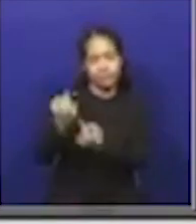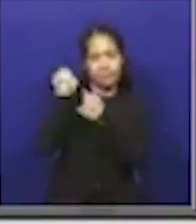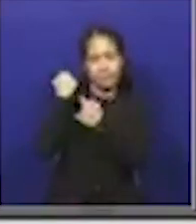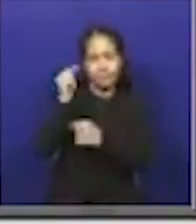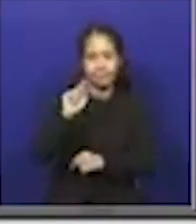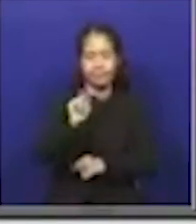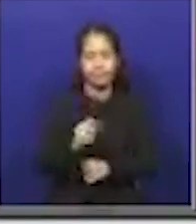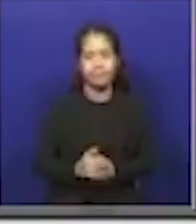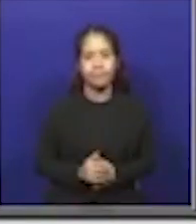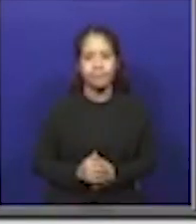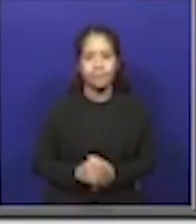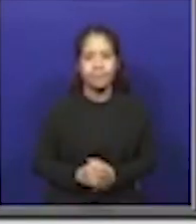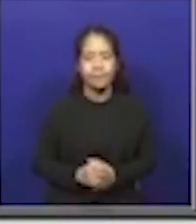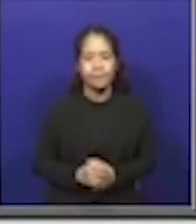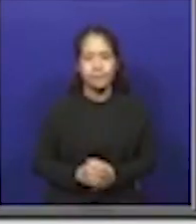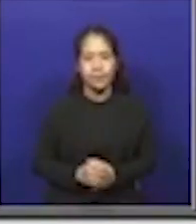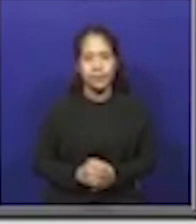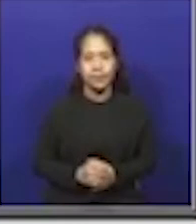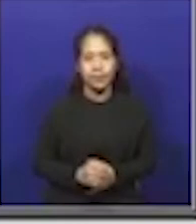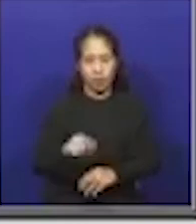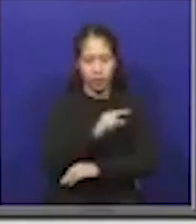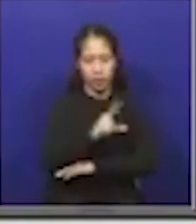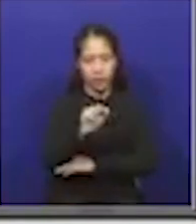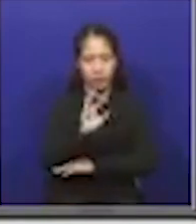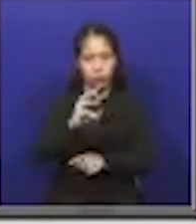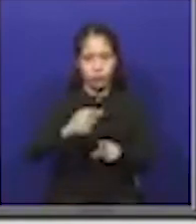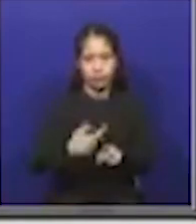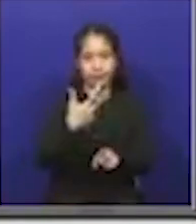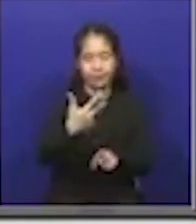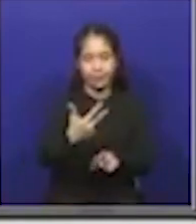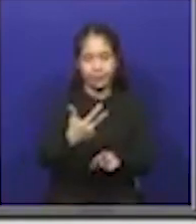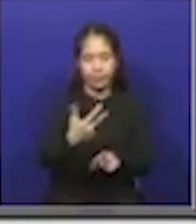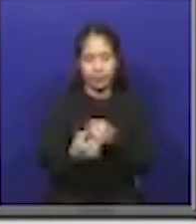ะเมื่อ26มีนาคม